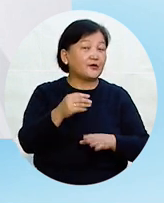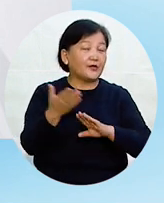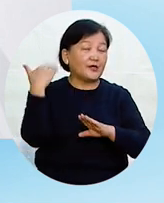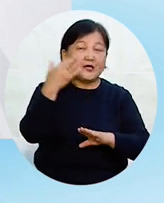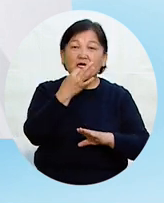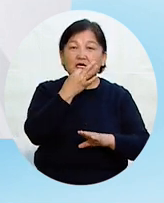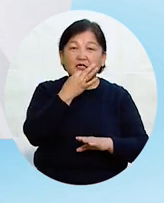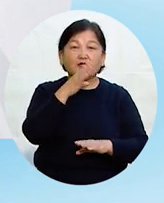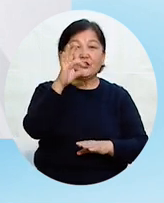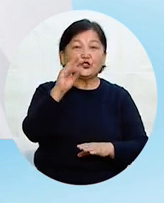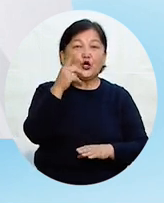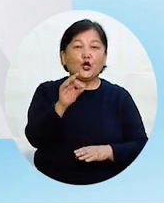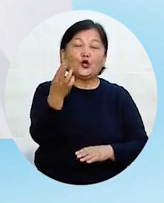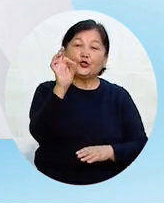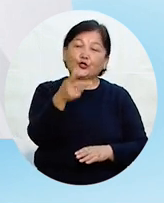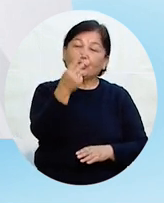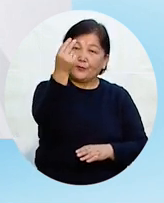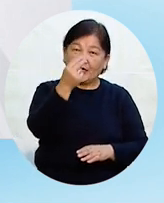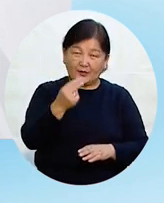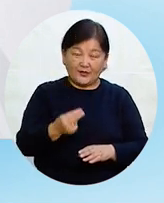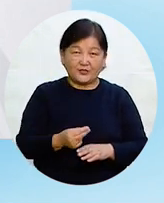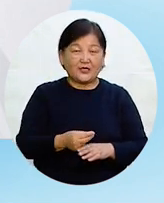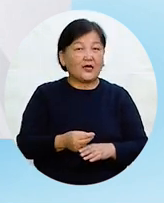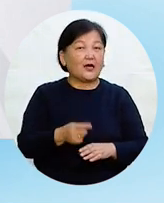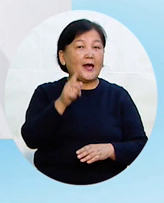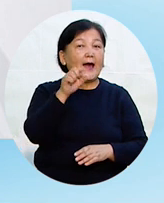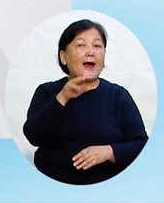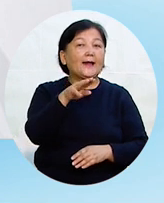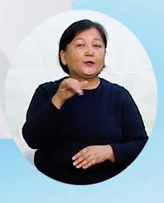бичгийн маш олон янзаар бичигдэж байсан. За хатуу дэвсгэр буюу